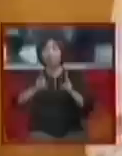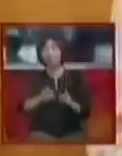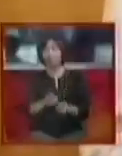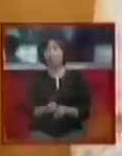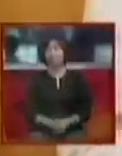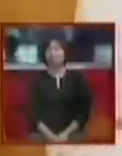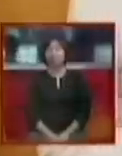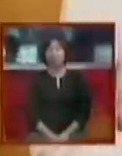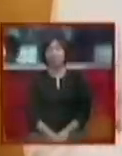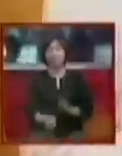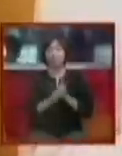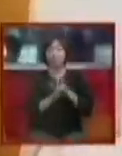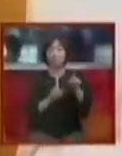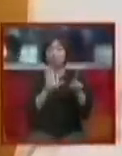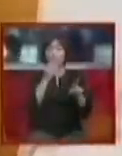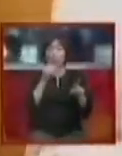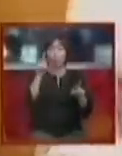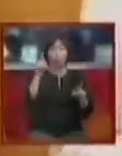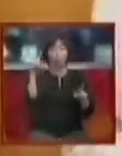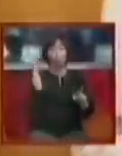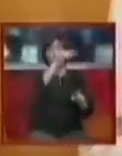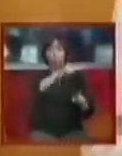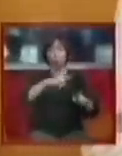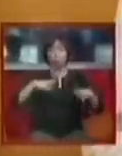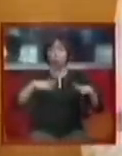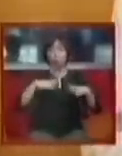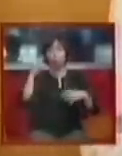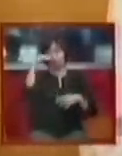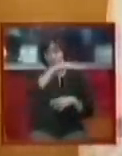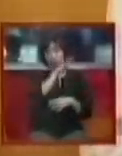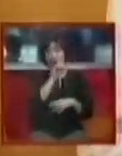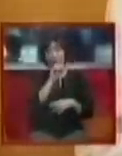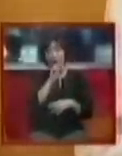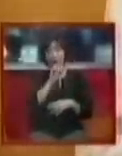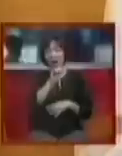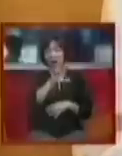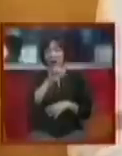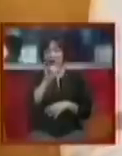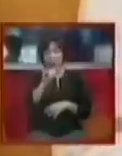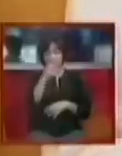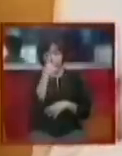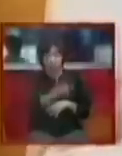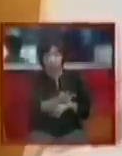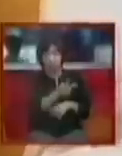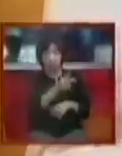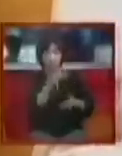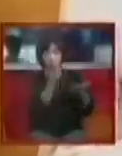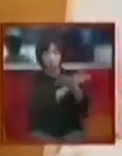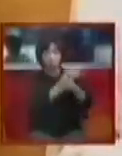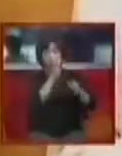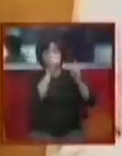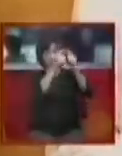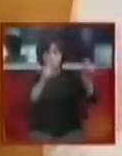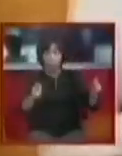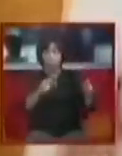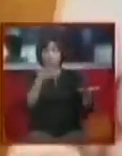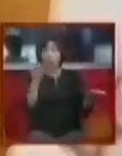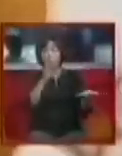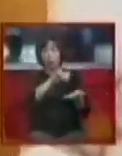Sa mga nakapagbakaso na sa Boracay, nakita na naman ninyo ang bagong binyag nating terminal sa